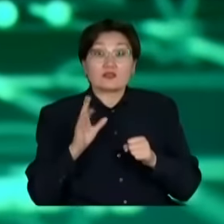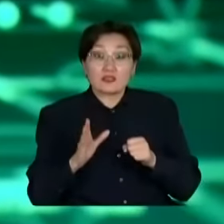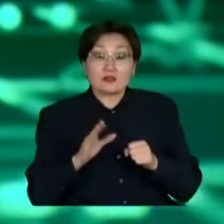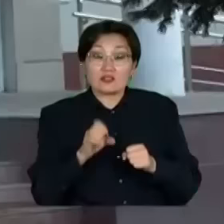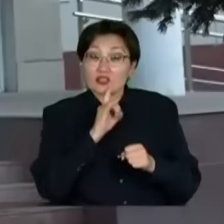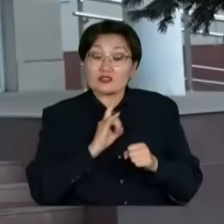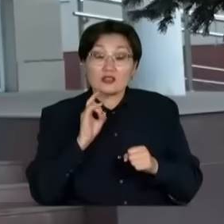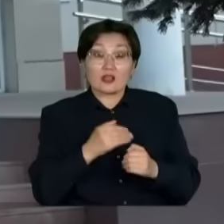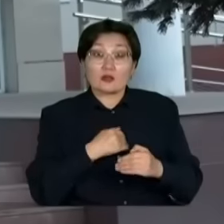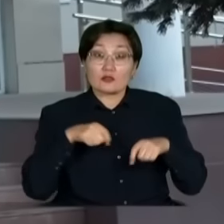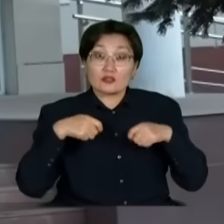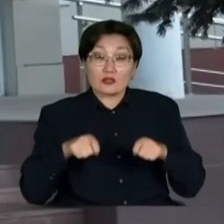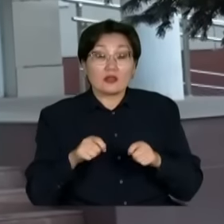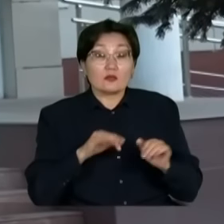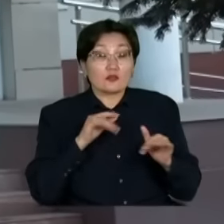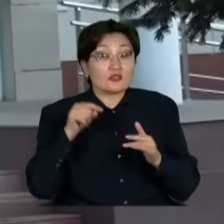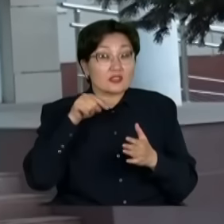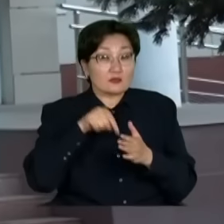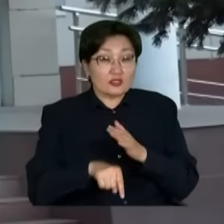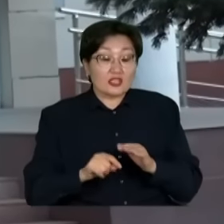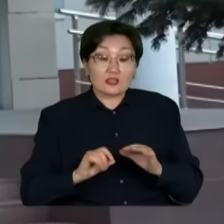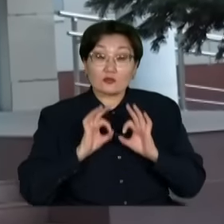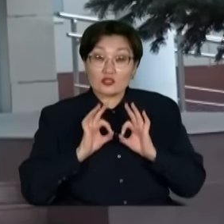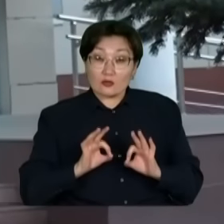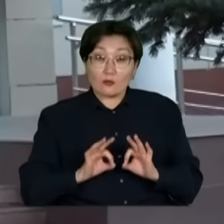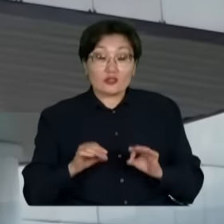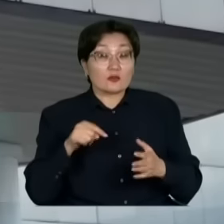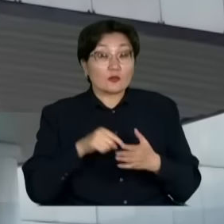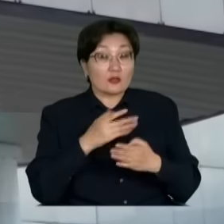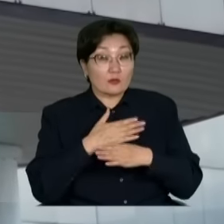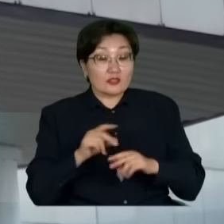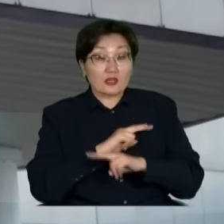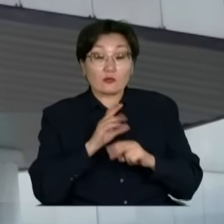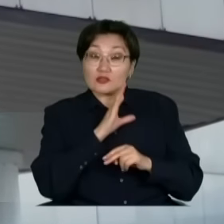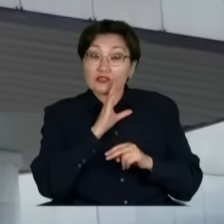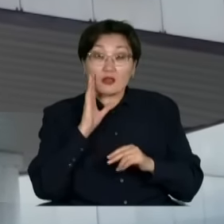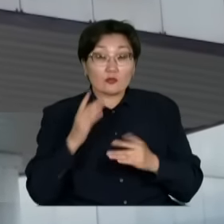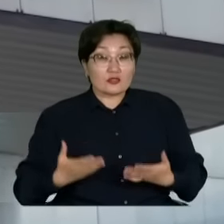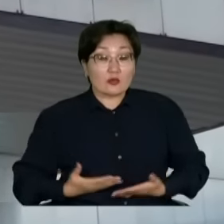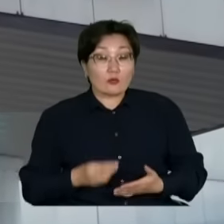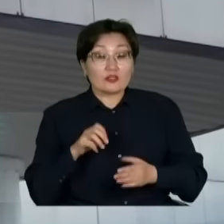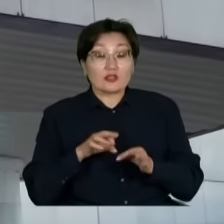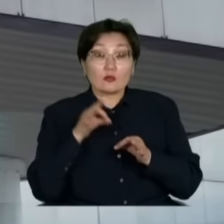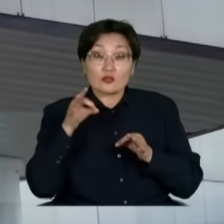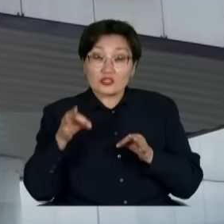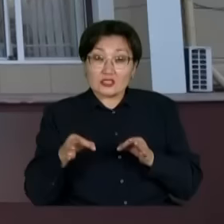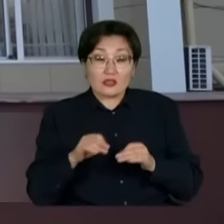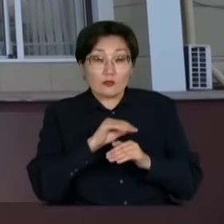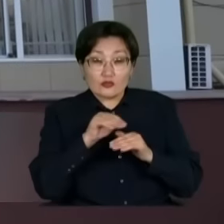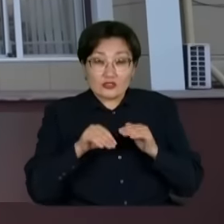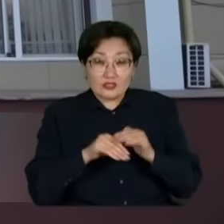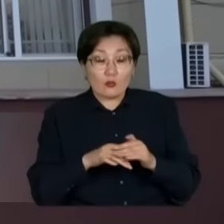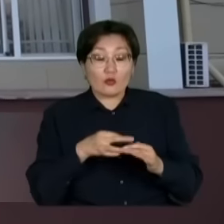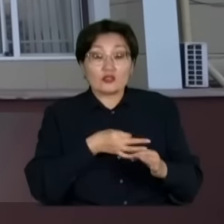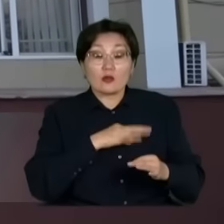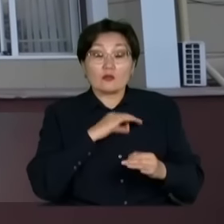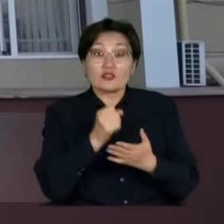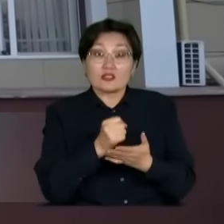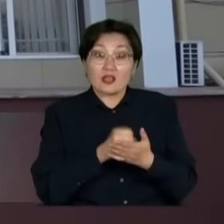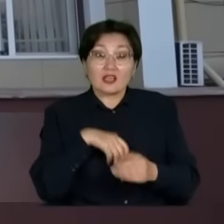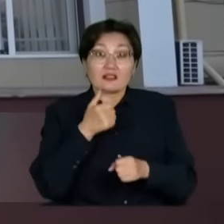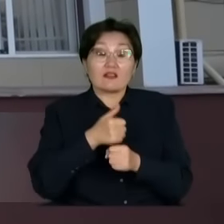продать но в дело вмешались Прокуроры как оказалось после смерти матери жительница Акмолинской области скрыла от нотариуса главного